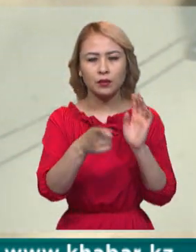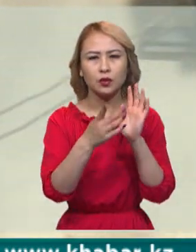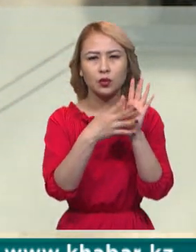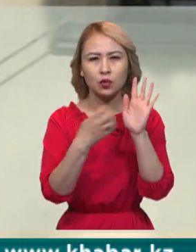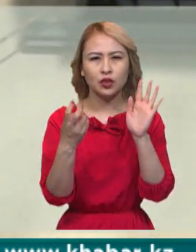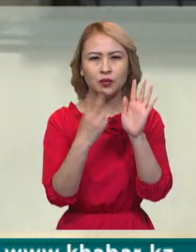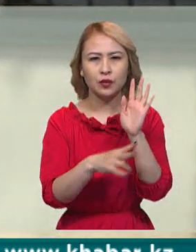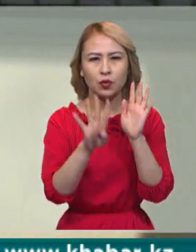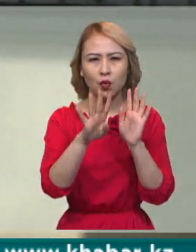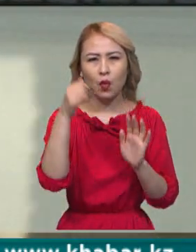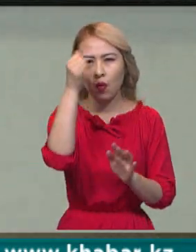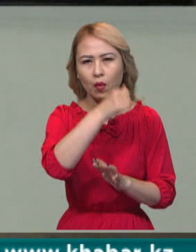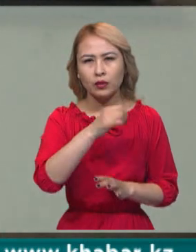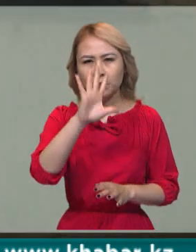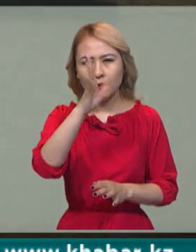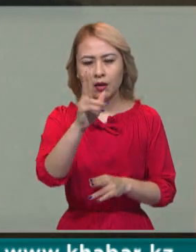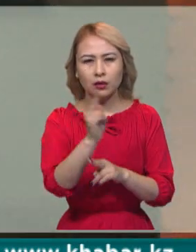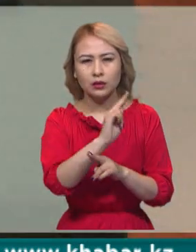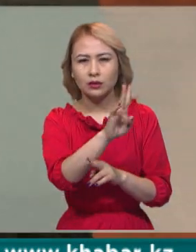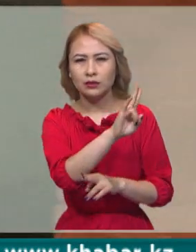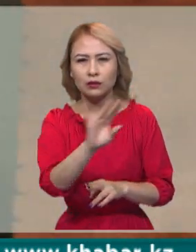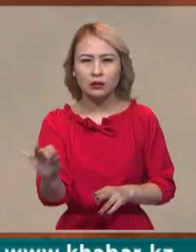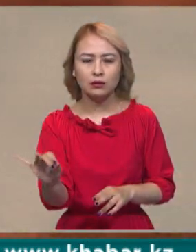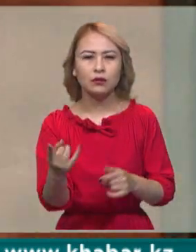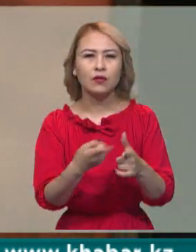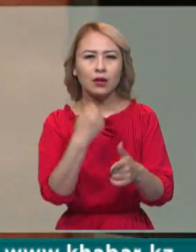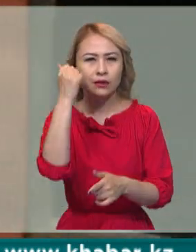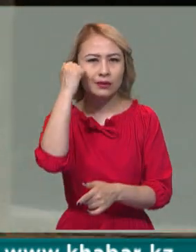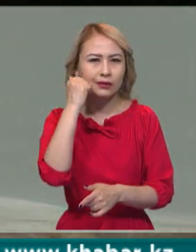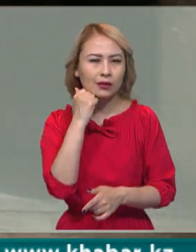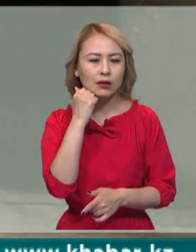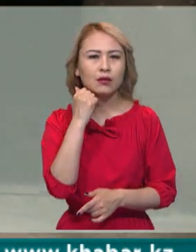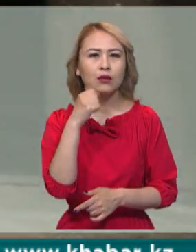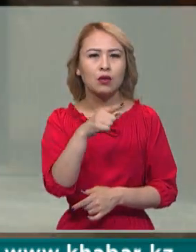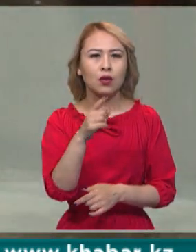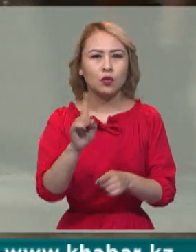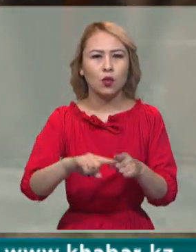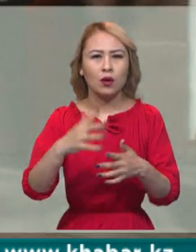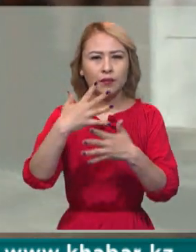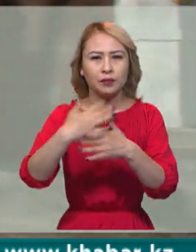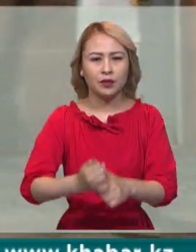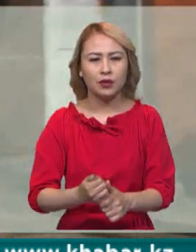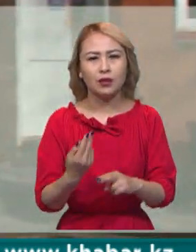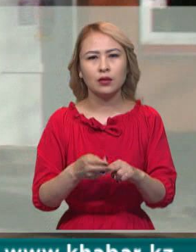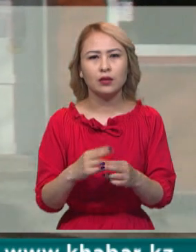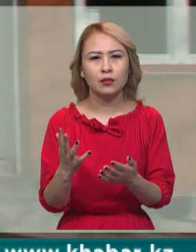жылы салынған, 5 жылдан бері жөндеу жұмысын көрмеген, тоз-тозы шыққан, құлауға шақ тұр.